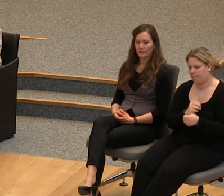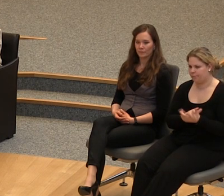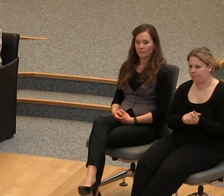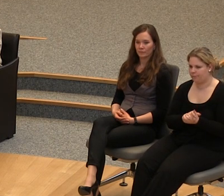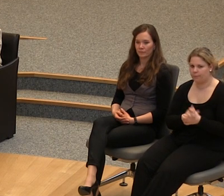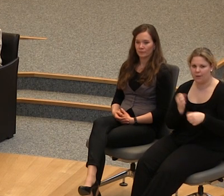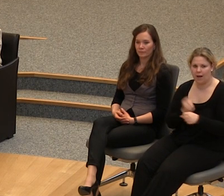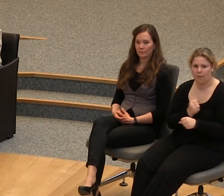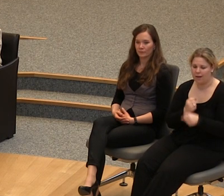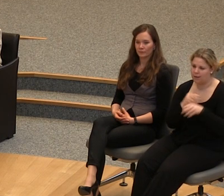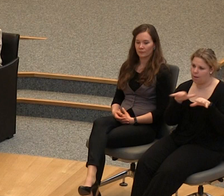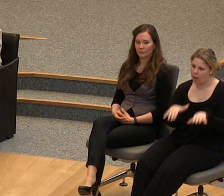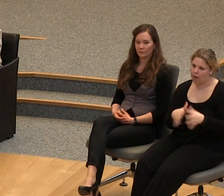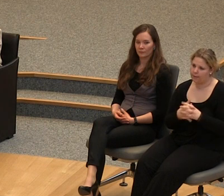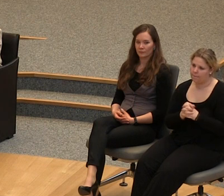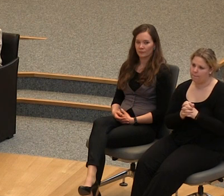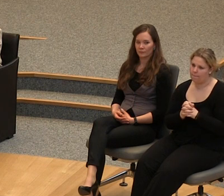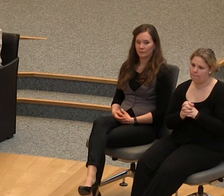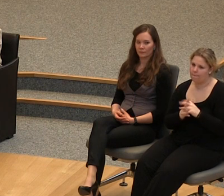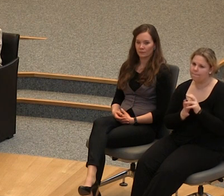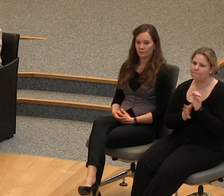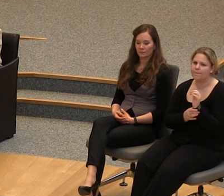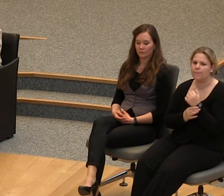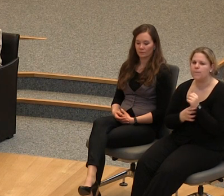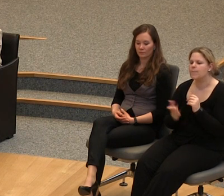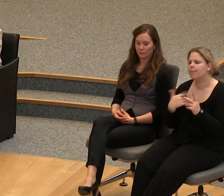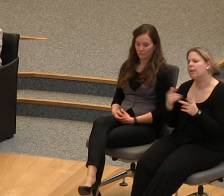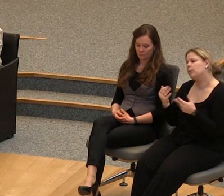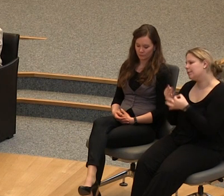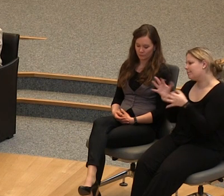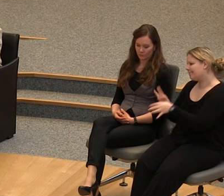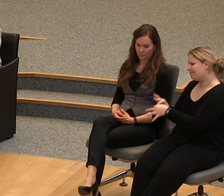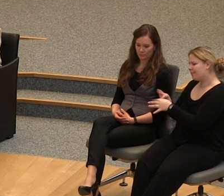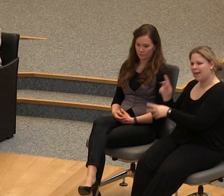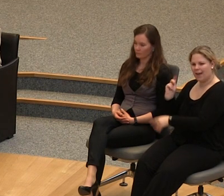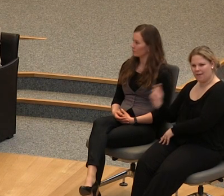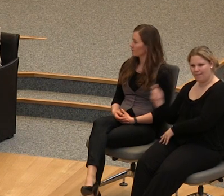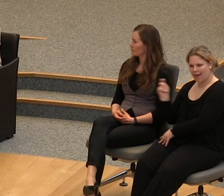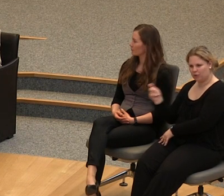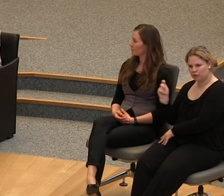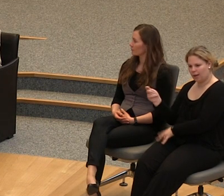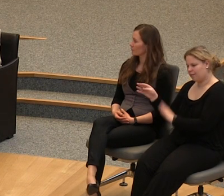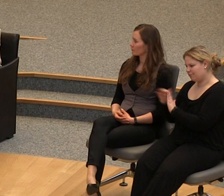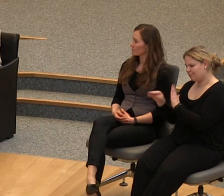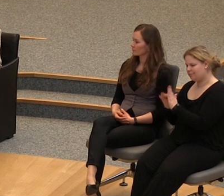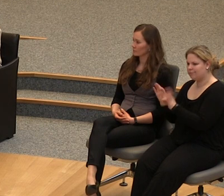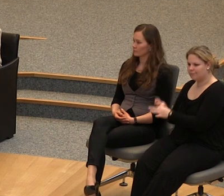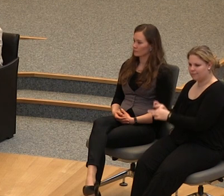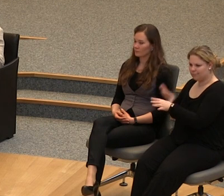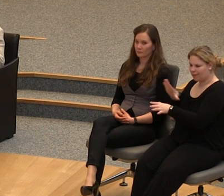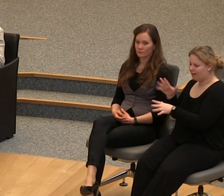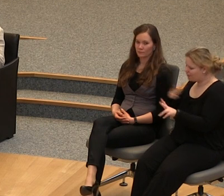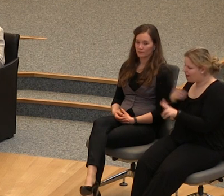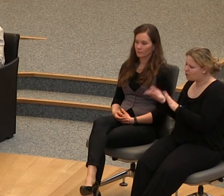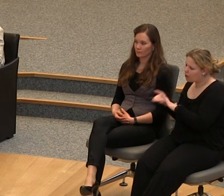SGB IX, in den Werkstattvorschriften, sondern hat die eine volle, auch